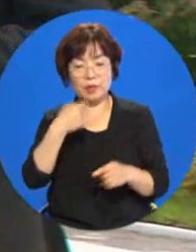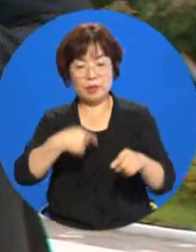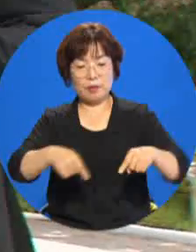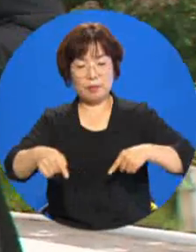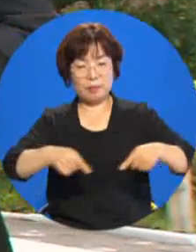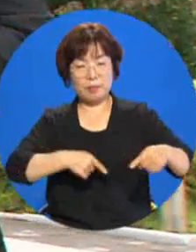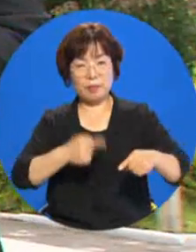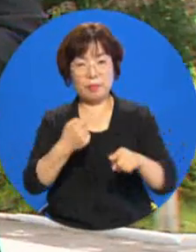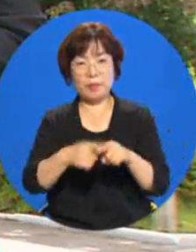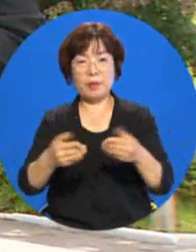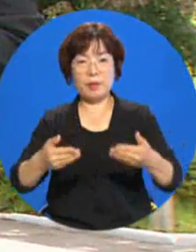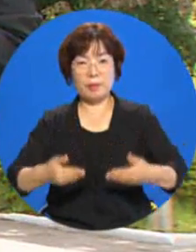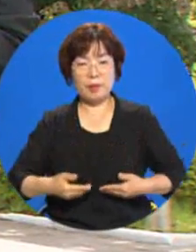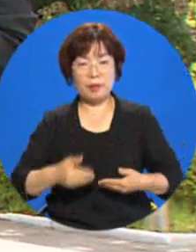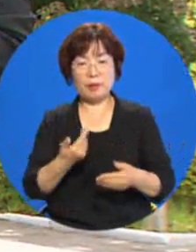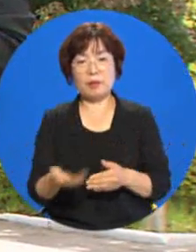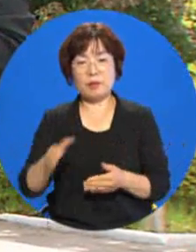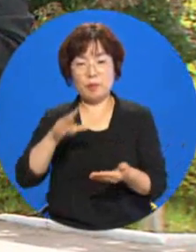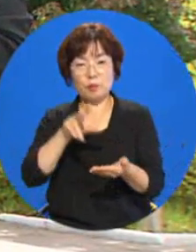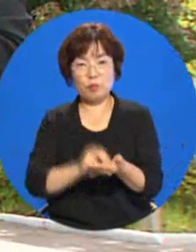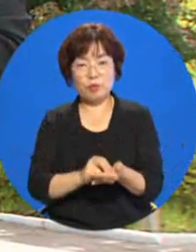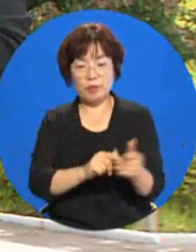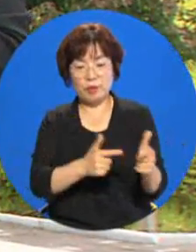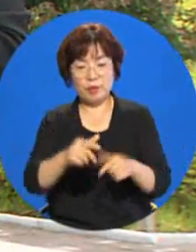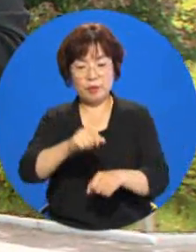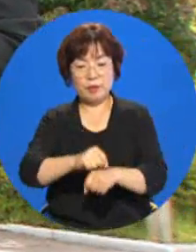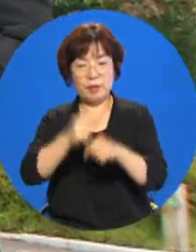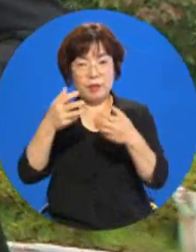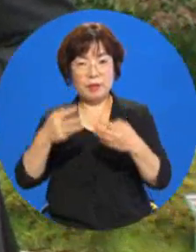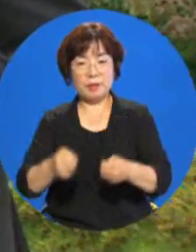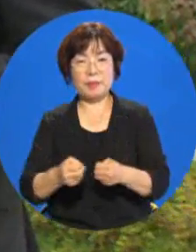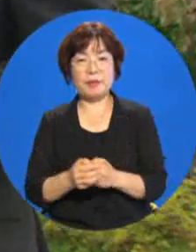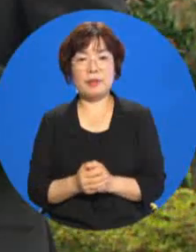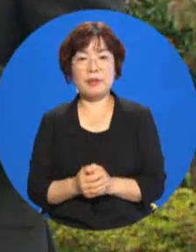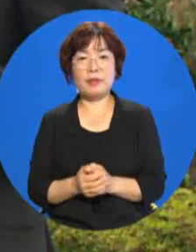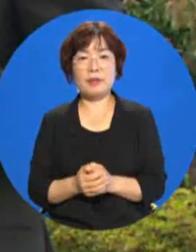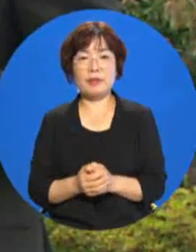할 지역의 과제는 여전히 산적해 있습니다. MBC 뉴스 김주희입니다.